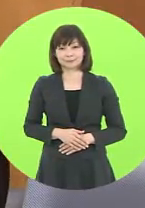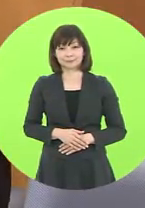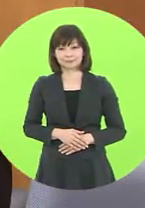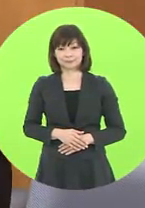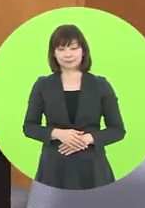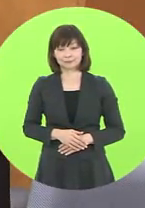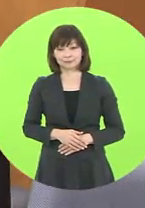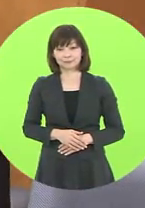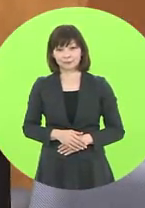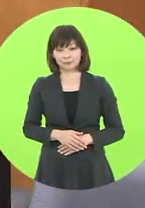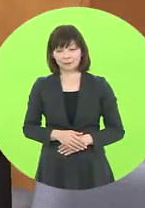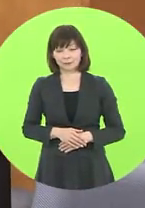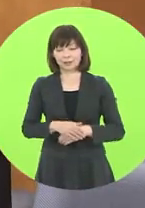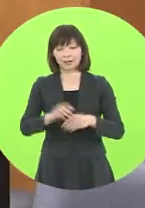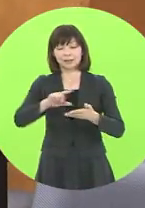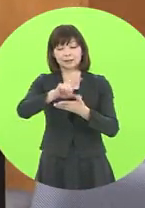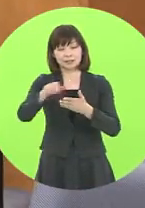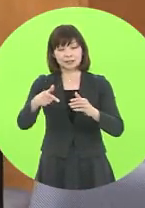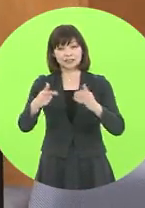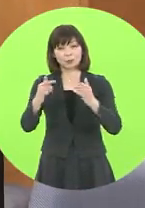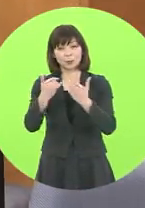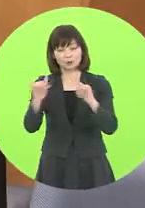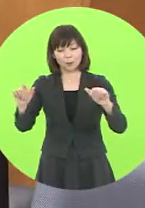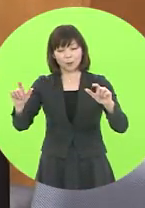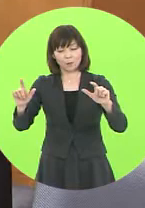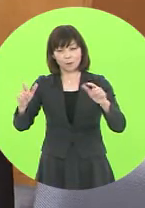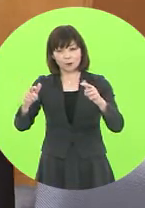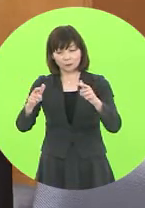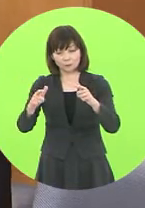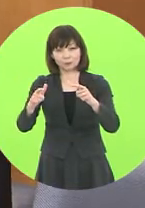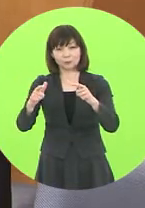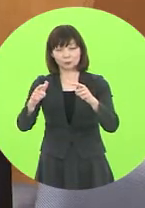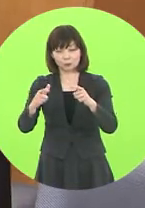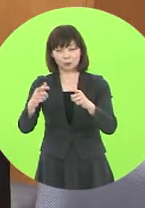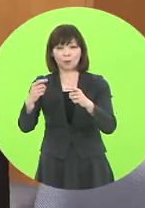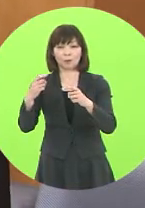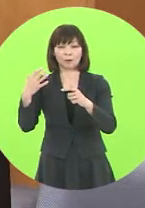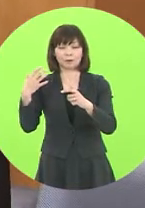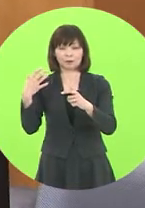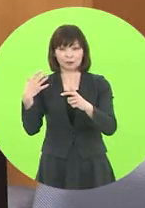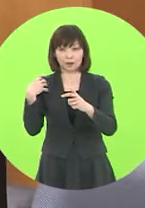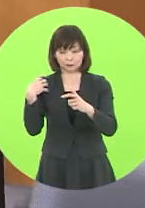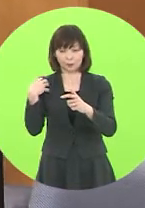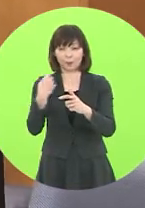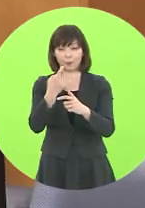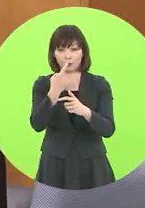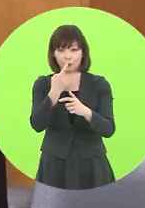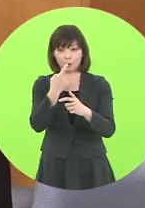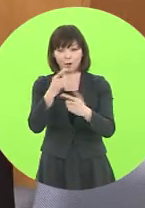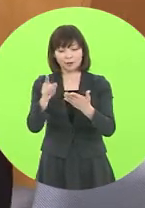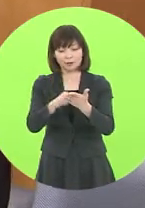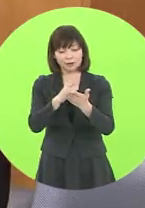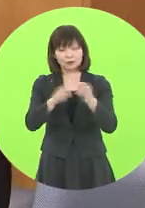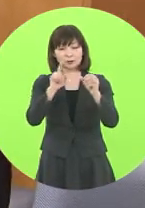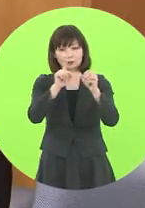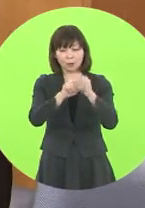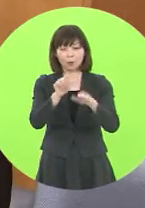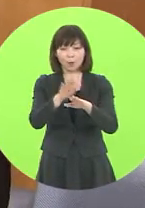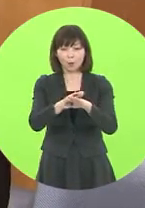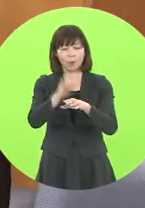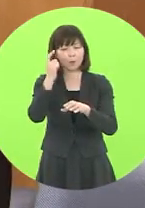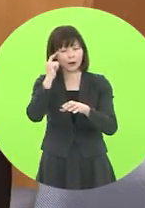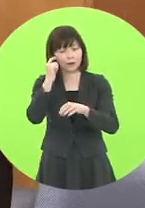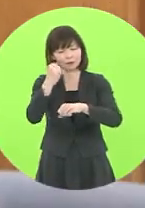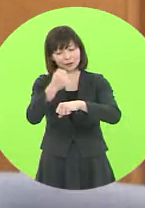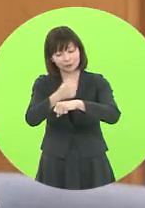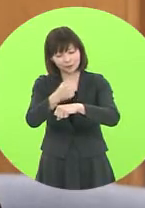過疎地域を僕たちは担当していて、それを解決するためにはどのようなことをすればいいのかっていうのを考えるのが一番大変